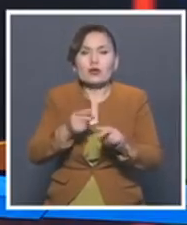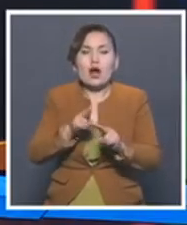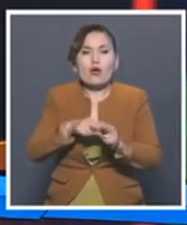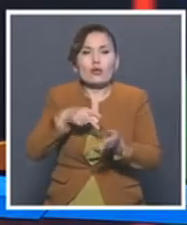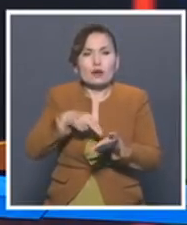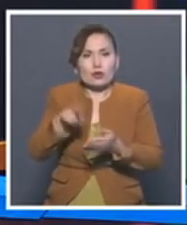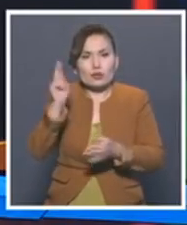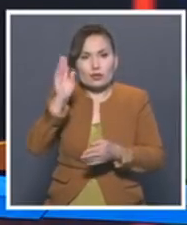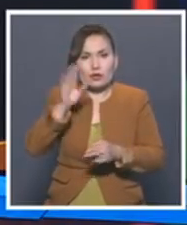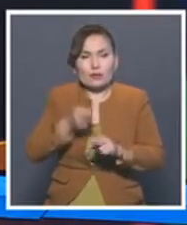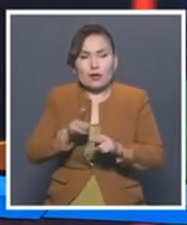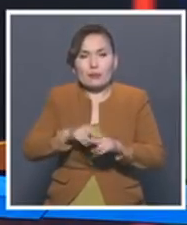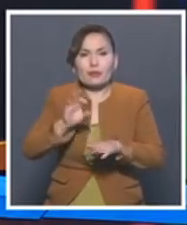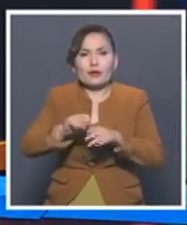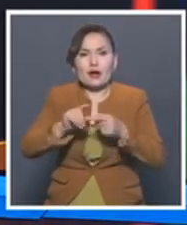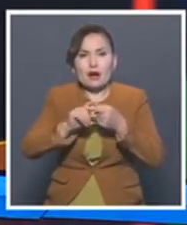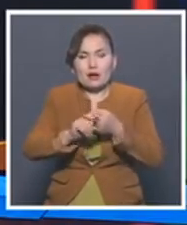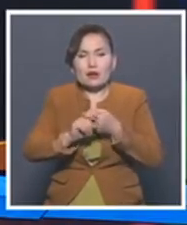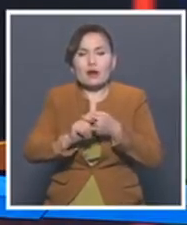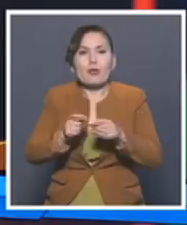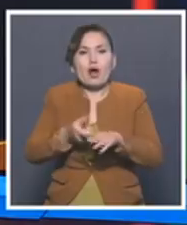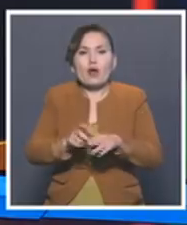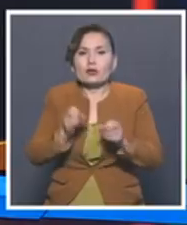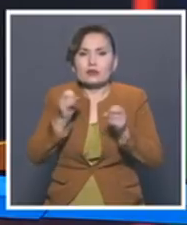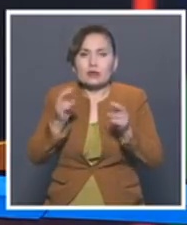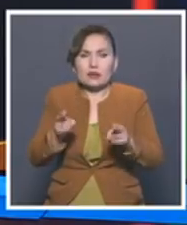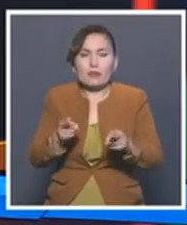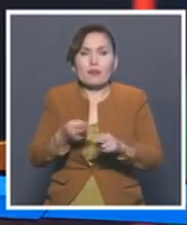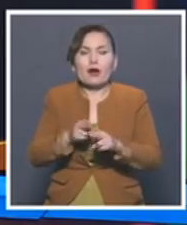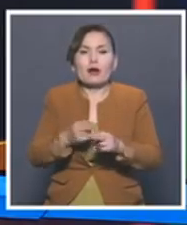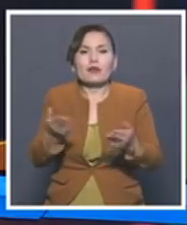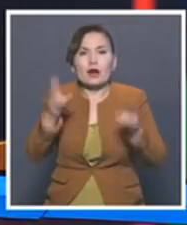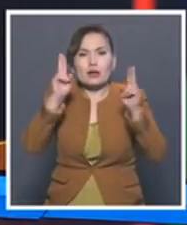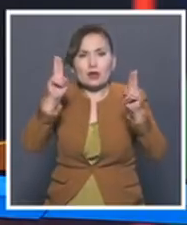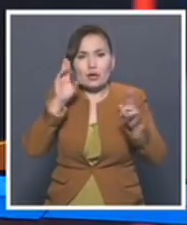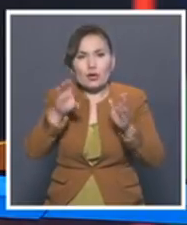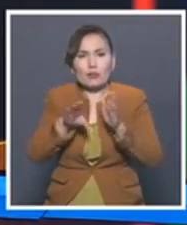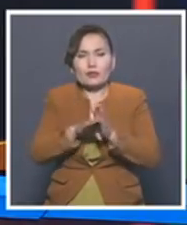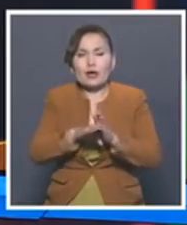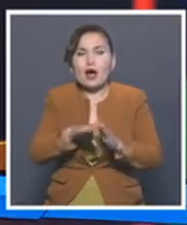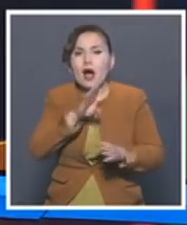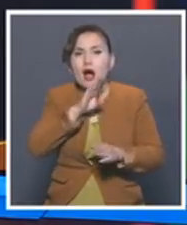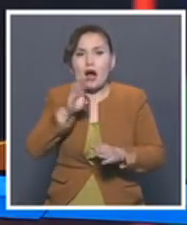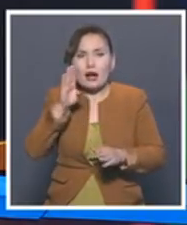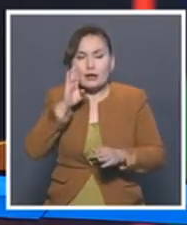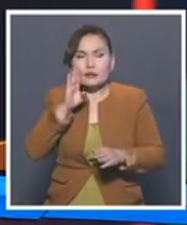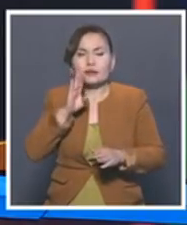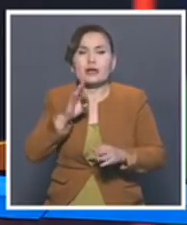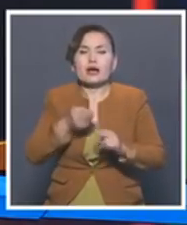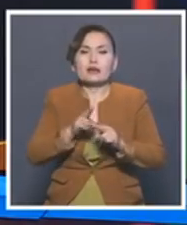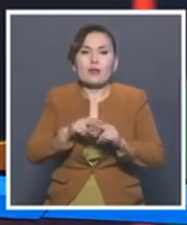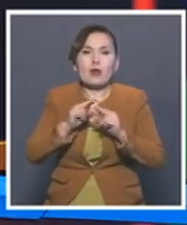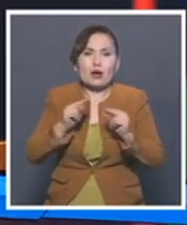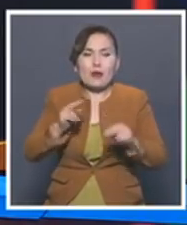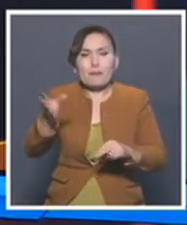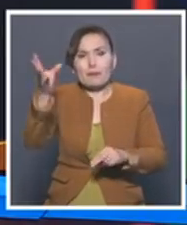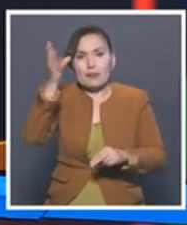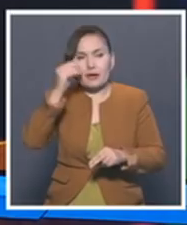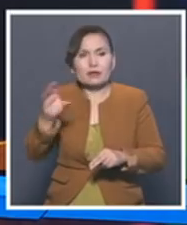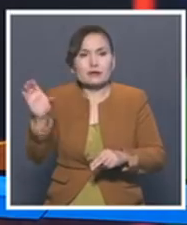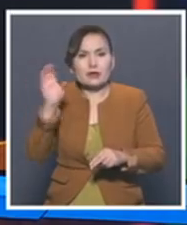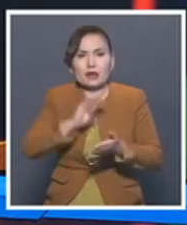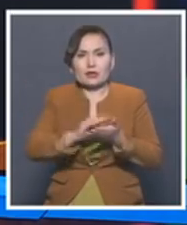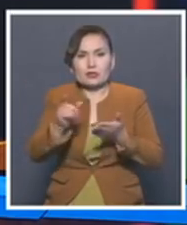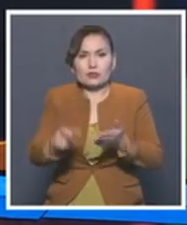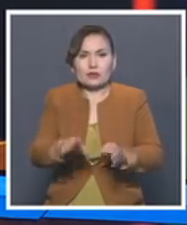пе? Коронавирус өршіп тұрған шақта қауіпсіздік жағы қалай болмақ? Ата-ана мен мұғалімнің пікірін тыңдап қайтқан Раушан Сайлауқызы айтсын.